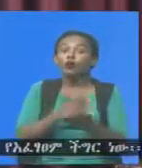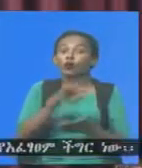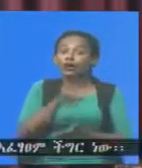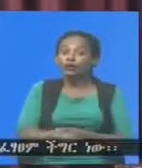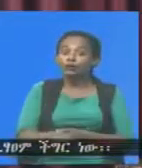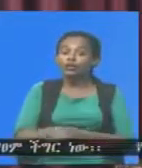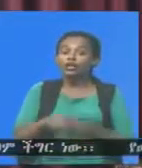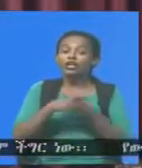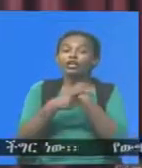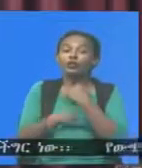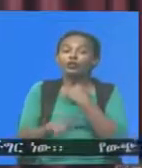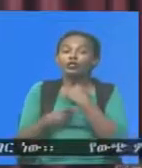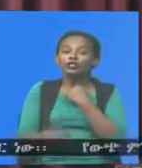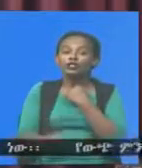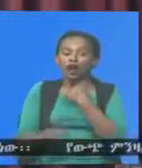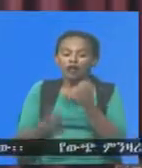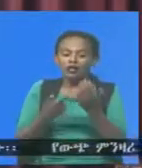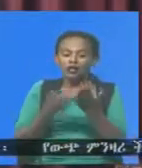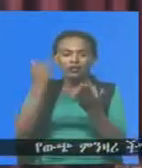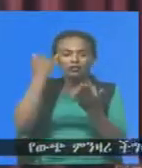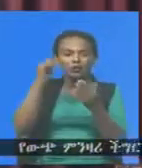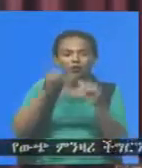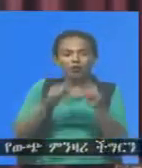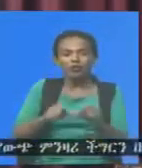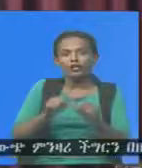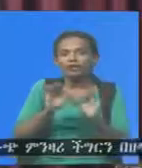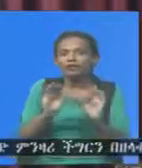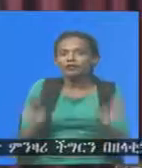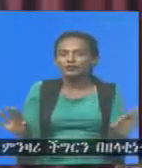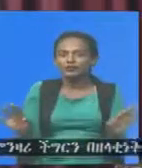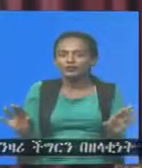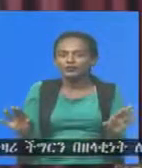ለፖለቲካ ፍጆታ መዋል የለበትም ይሄ ሐሳብ